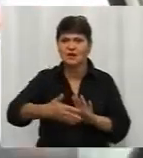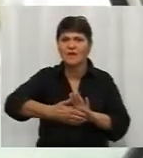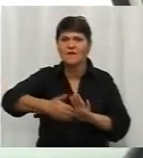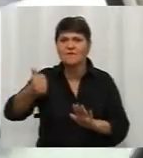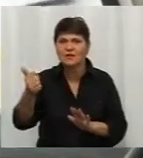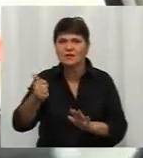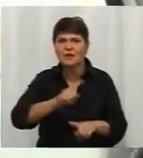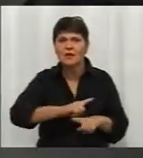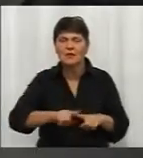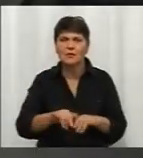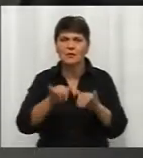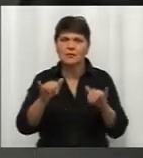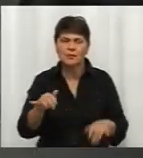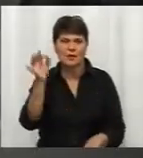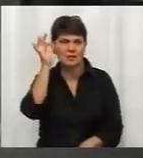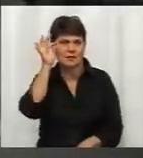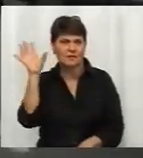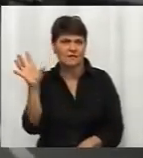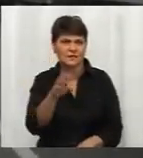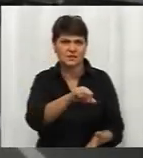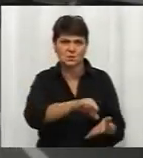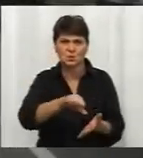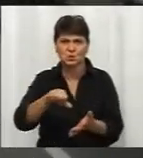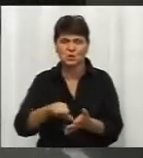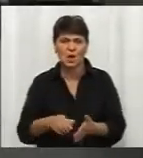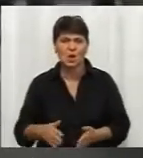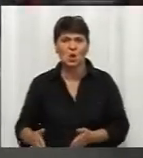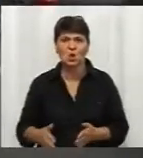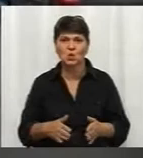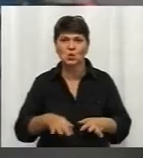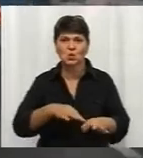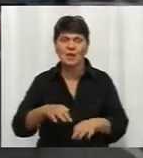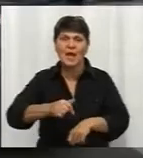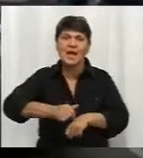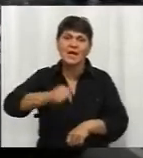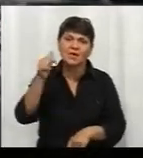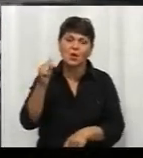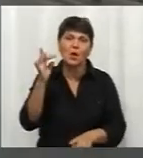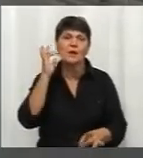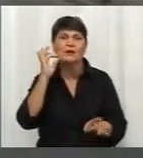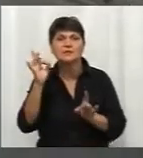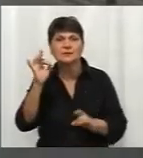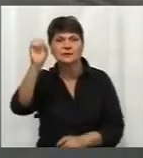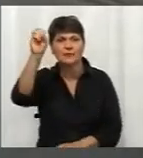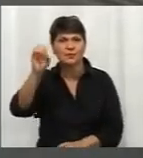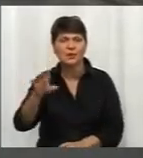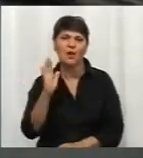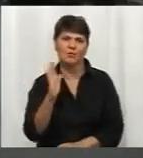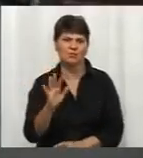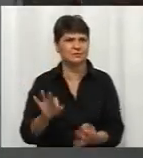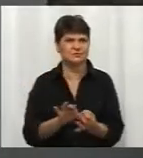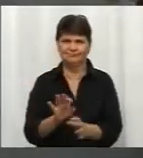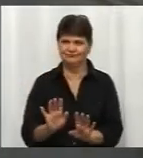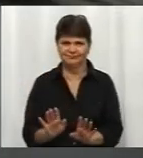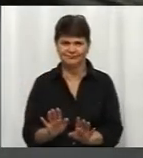побільшало. Тож ще раз нагадати усім учасникам дорожнього руху, як реагувати на сирени та проблискові маячки, не буде зайвим. Додає, під